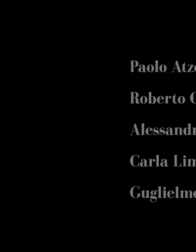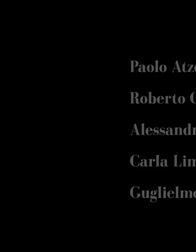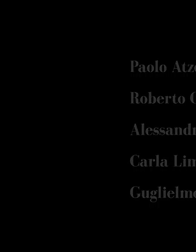Grazie.